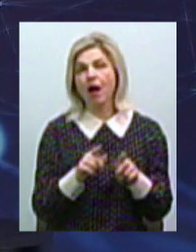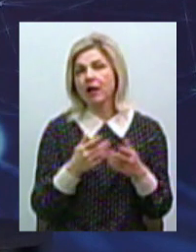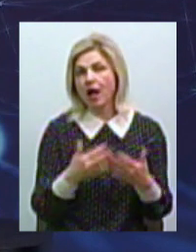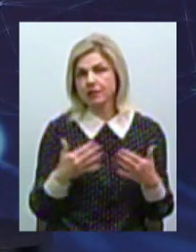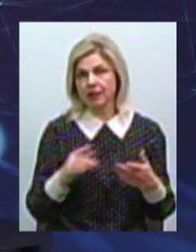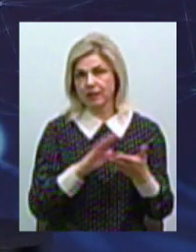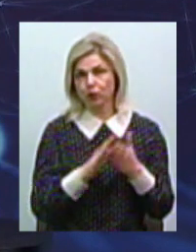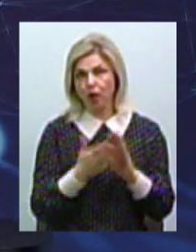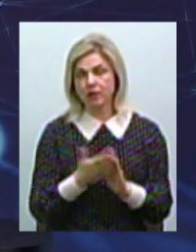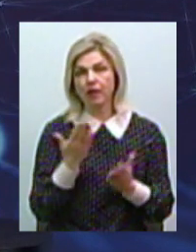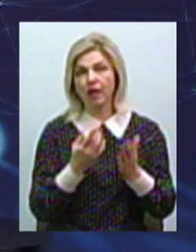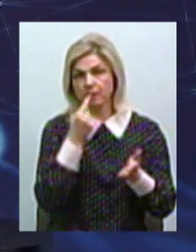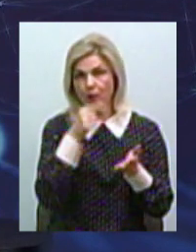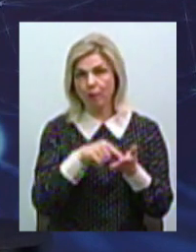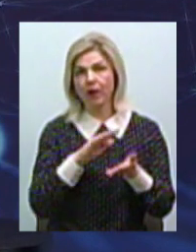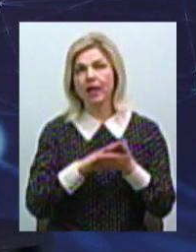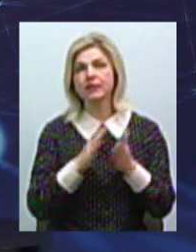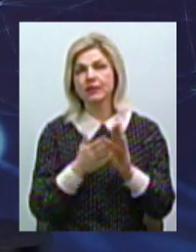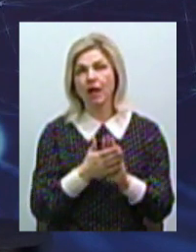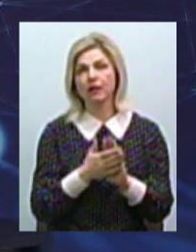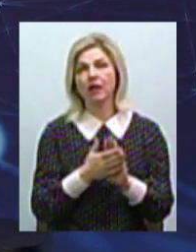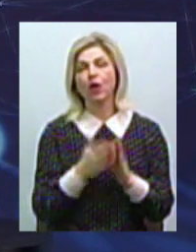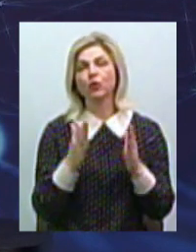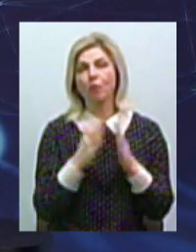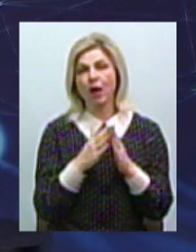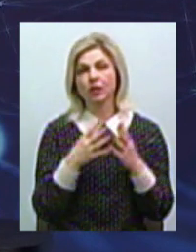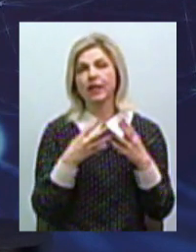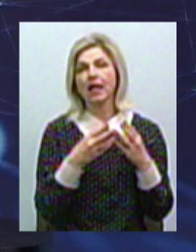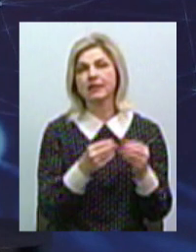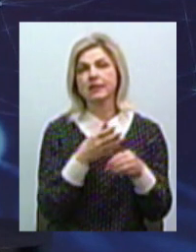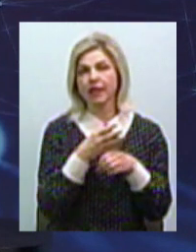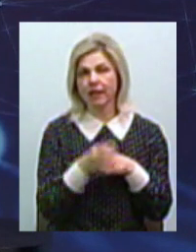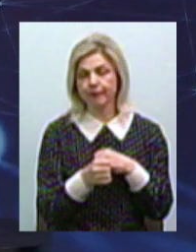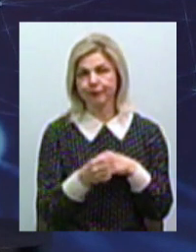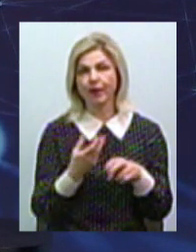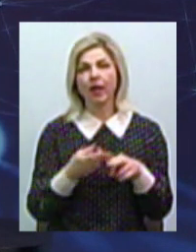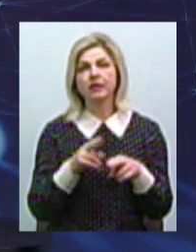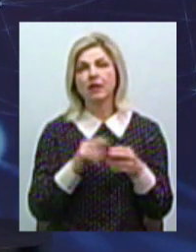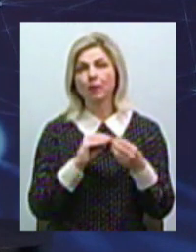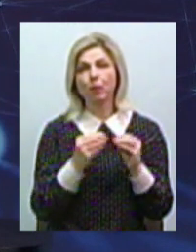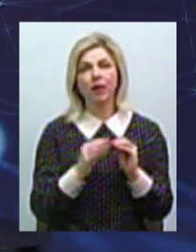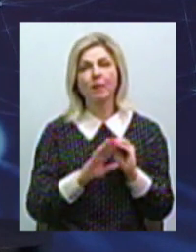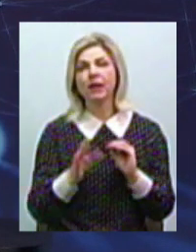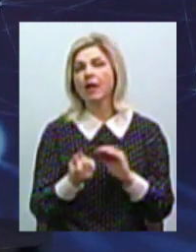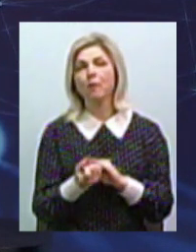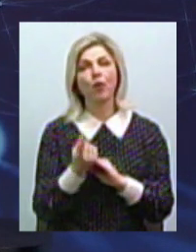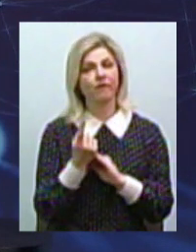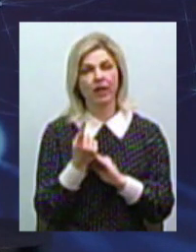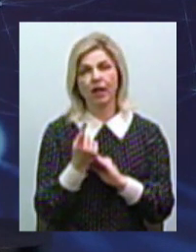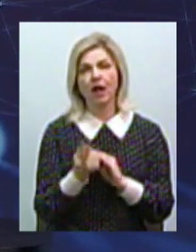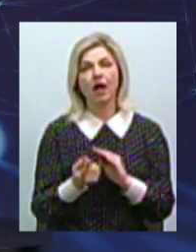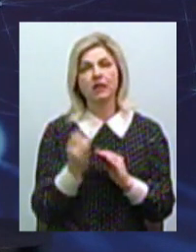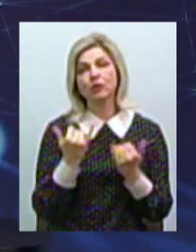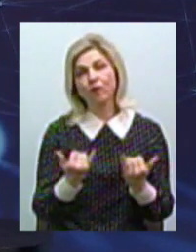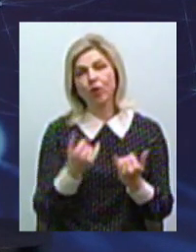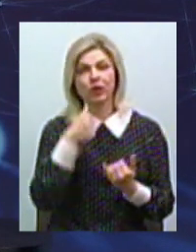потрапили в стан домашнього насилля. Хочу сказати, що ця проблема, вона не виникла звідки там сьогодні